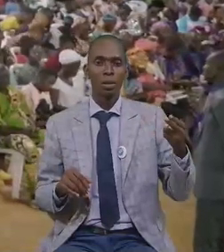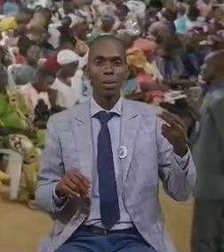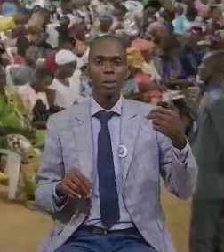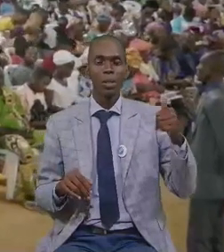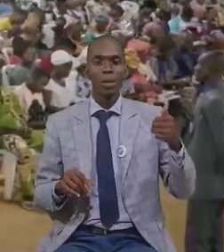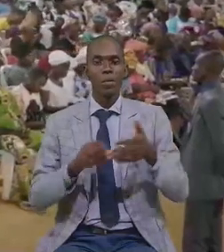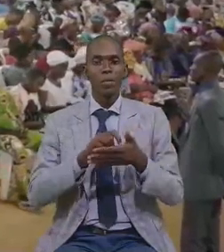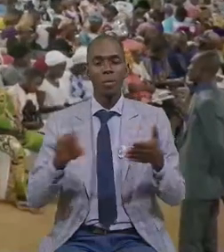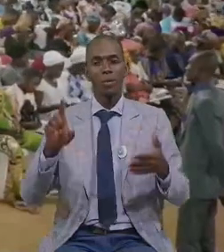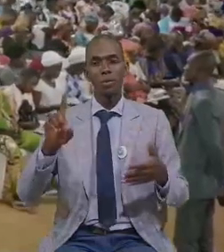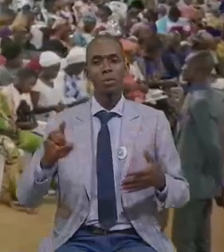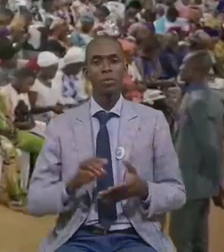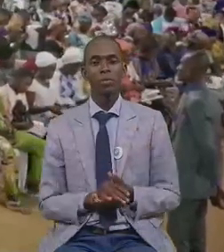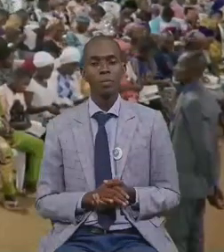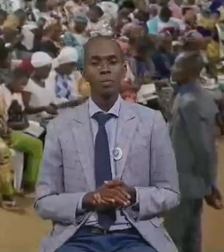Zacharie 10, 1.